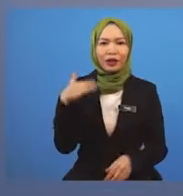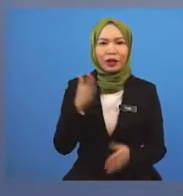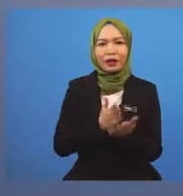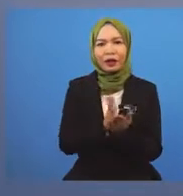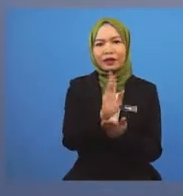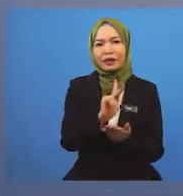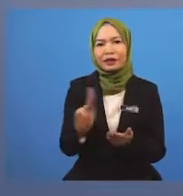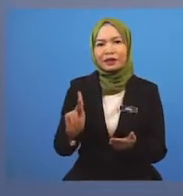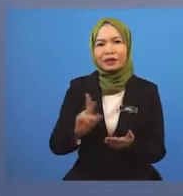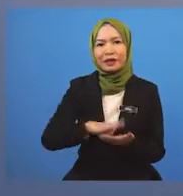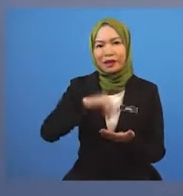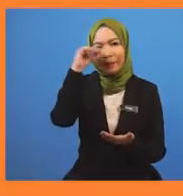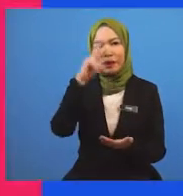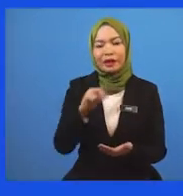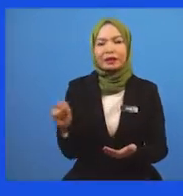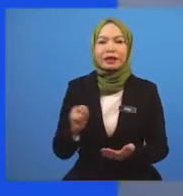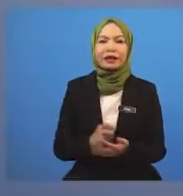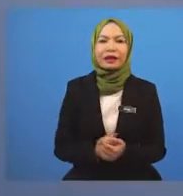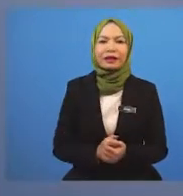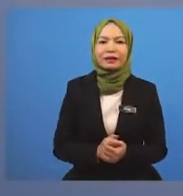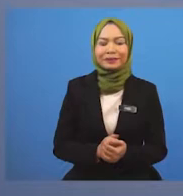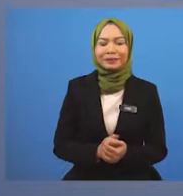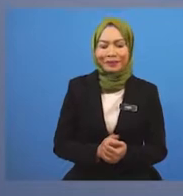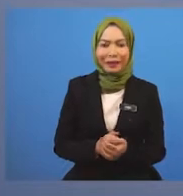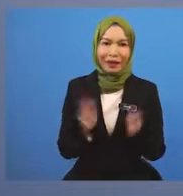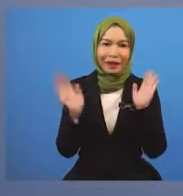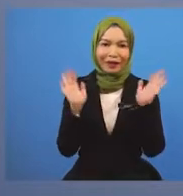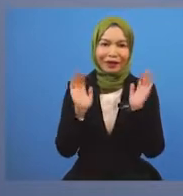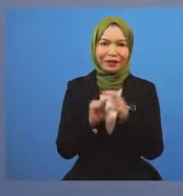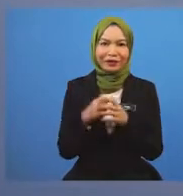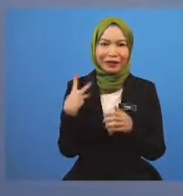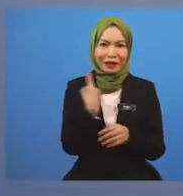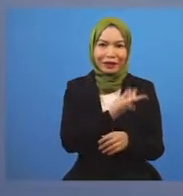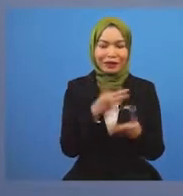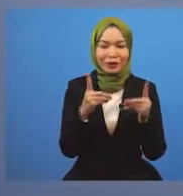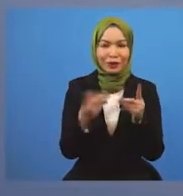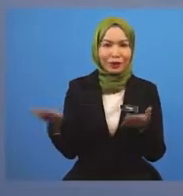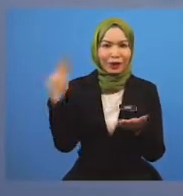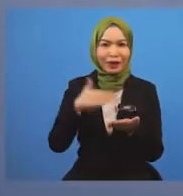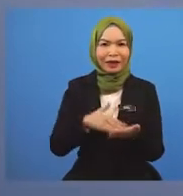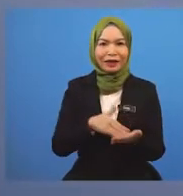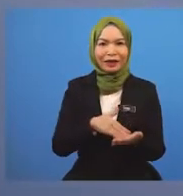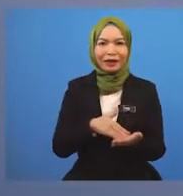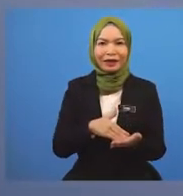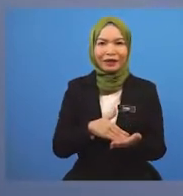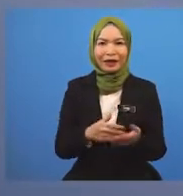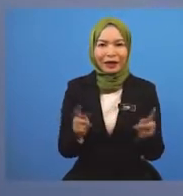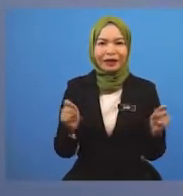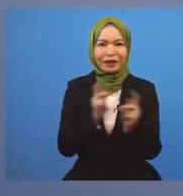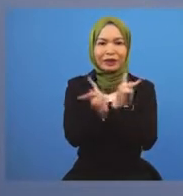pembelajaran seterusnya. Jangan ke mana-mana. Hai murid-murid, kita jumpa lagi. Terima kasih kepada Cikgu